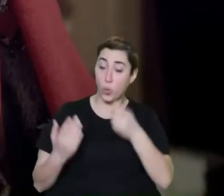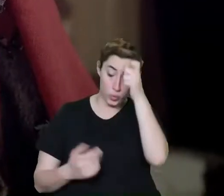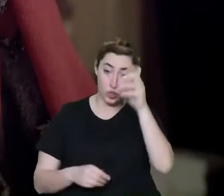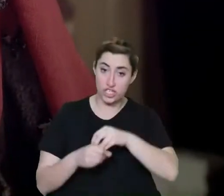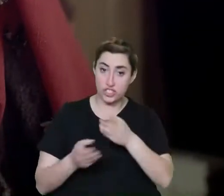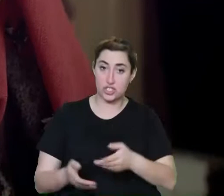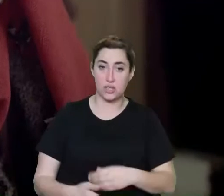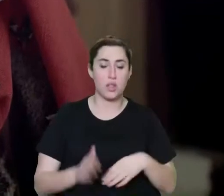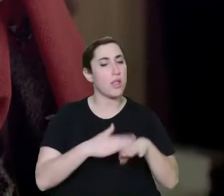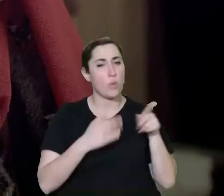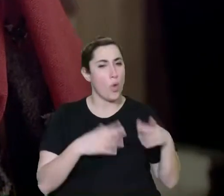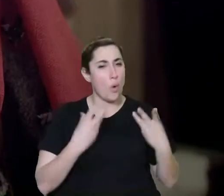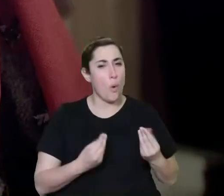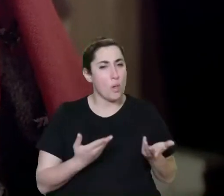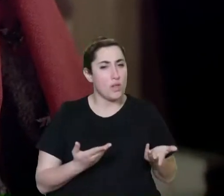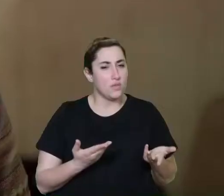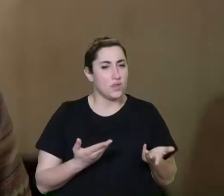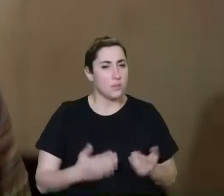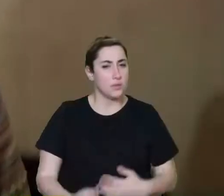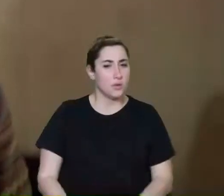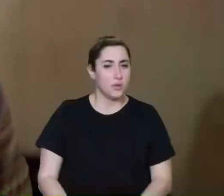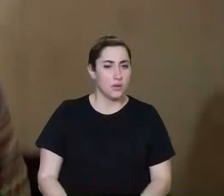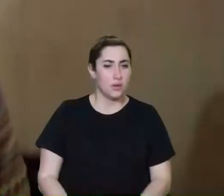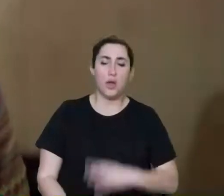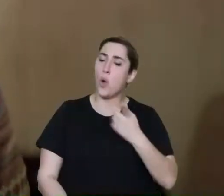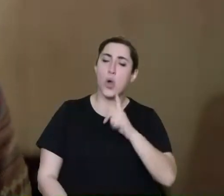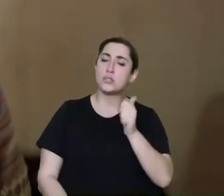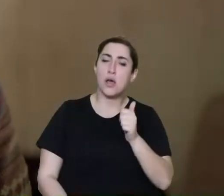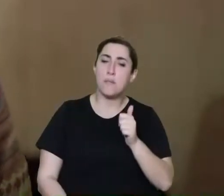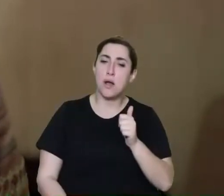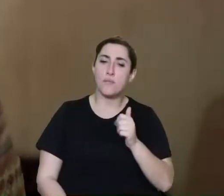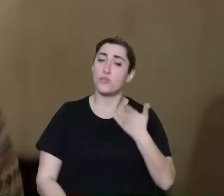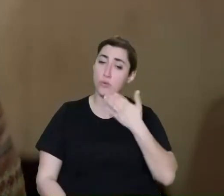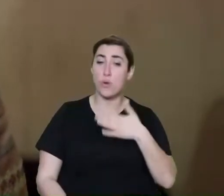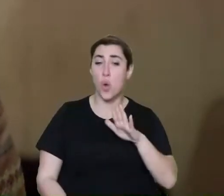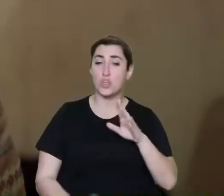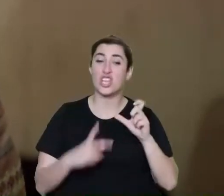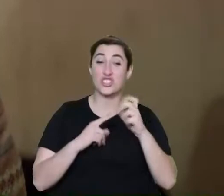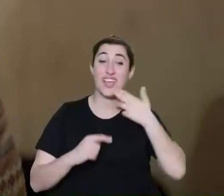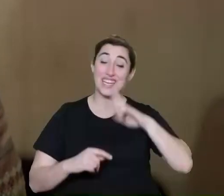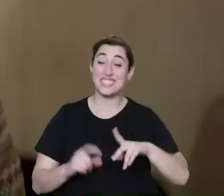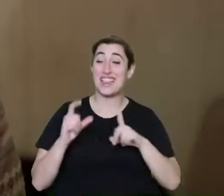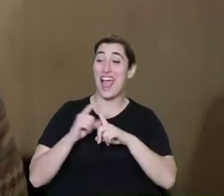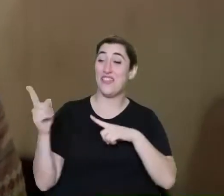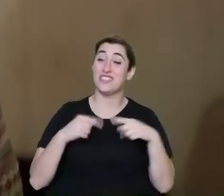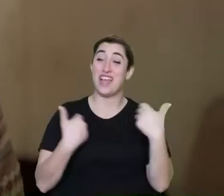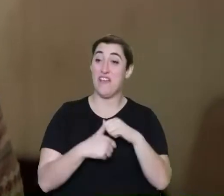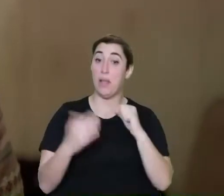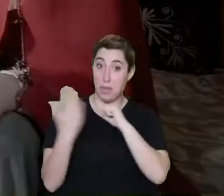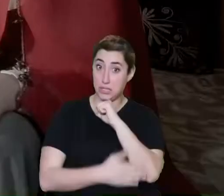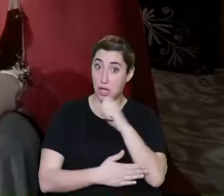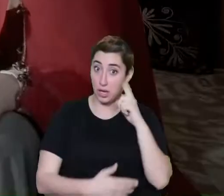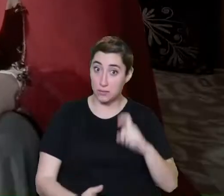Türklerde? Neden öyle olacakmış? O vakit? Yoksa şeyh kızıyla dervişin evlenmesi mi